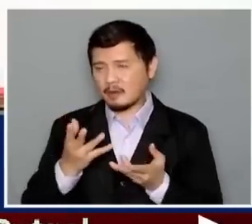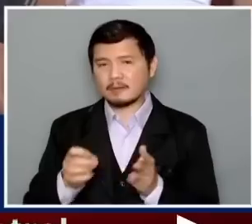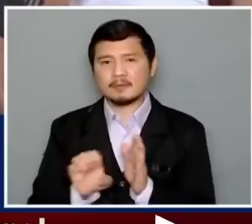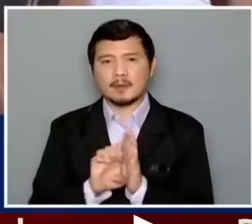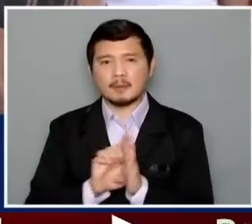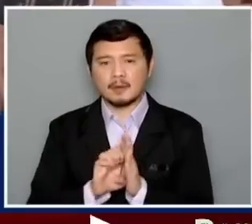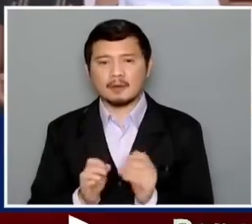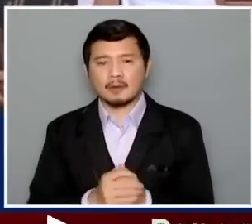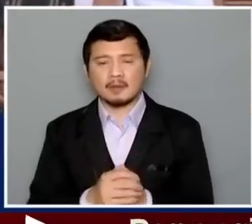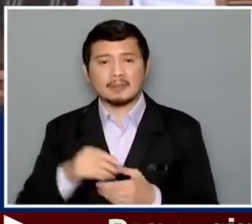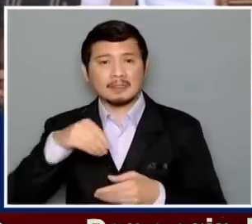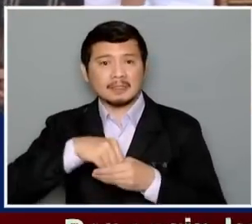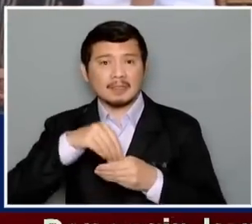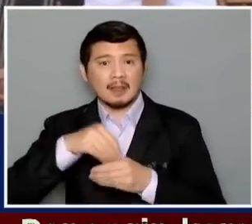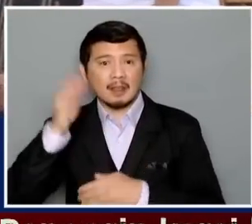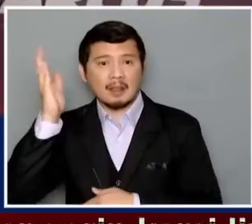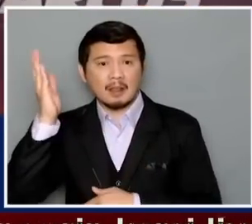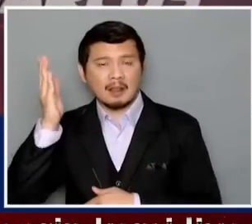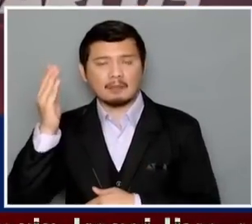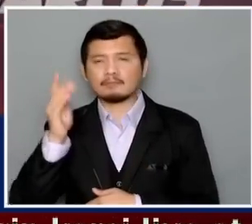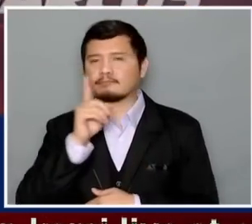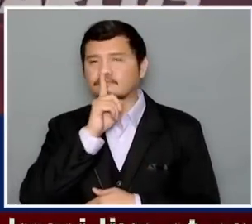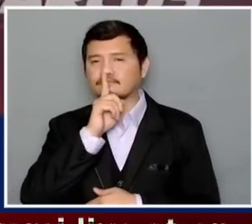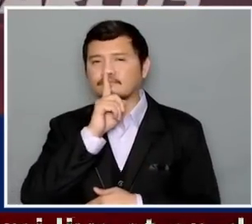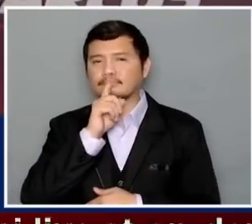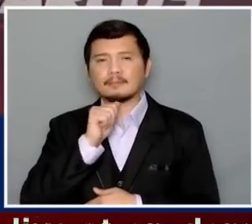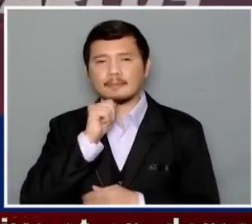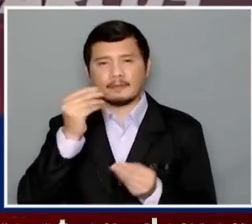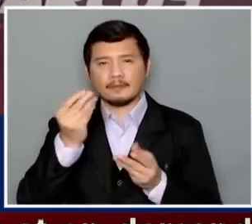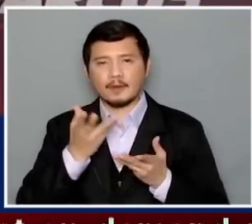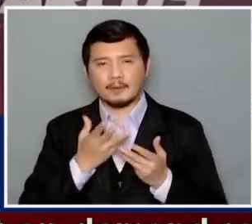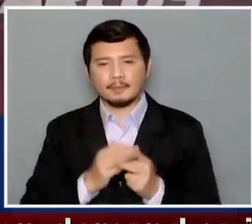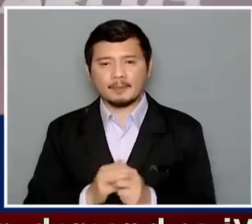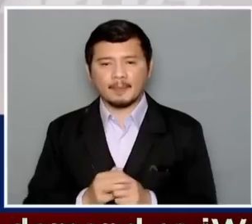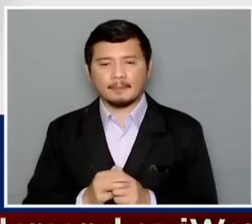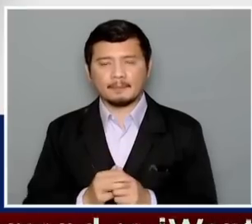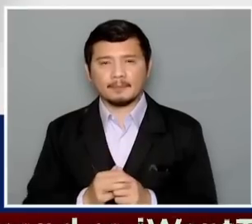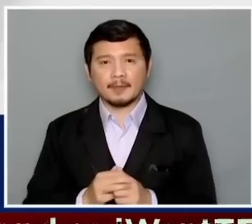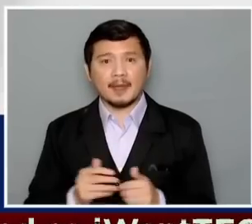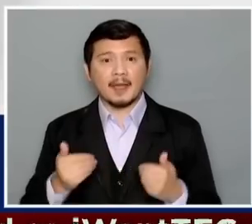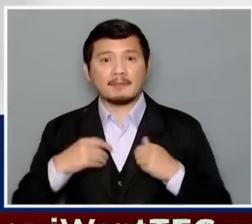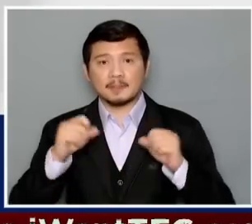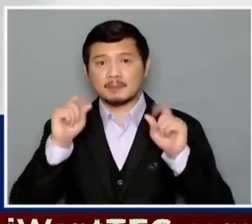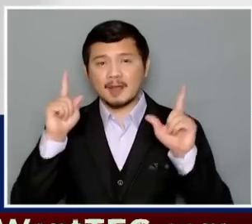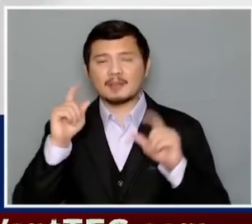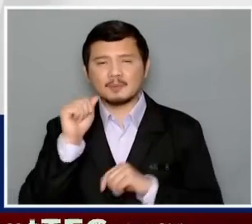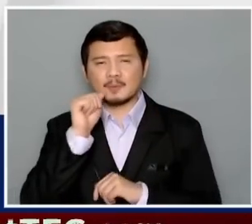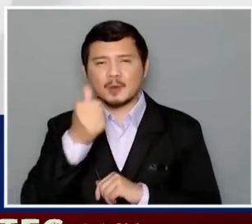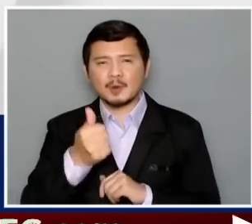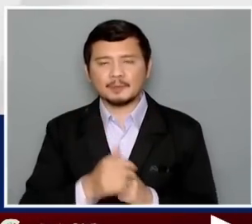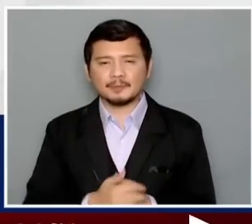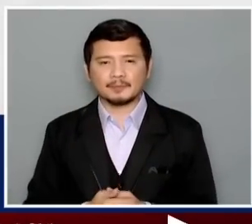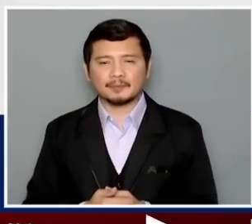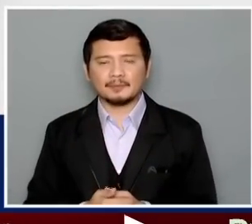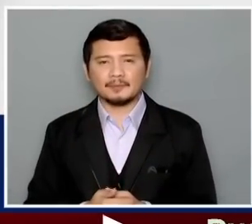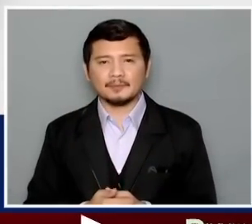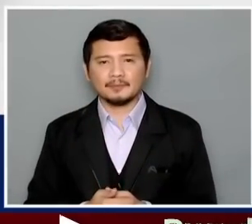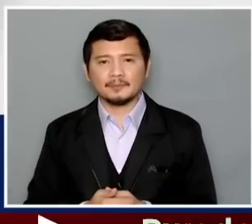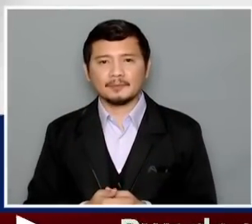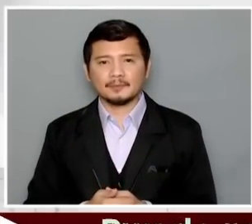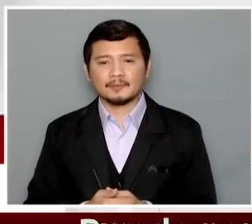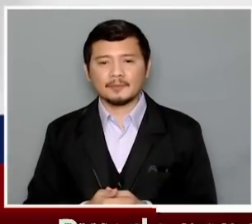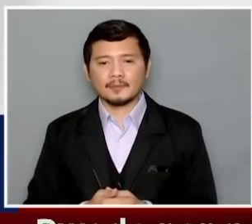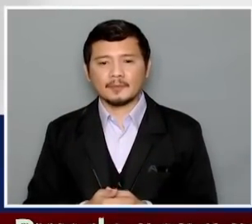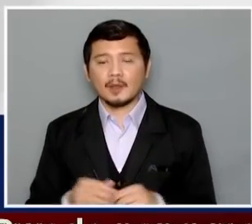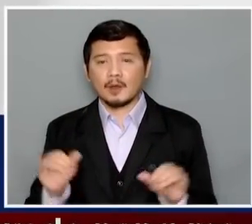magiging laman ng inaugural speech. We don't want to ruin the surprise. Bukas na po. Kabilang naman sa mga bisita bukas, ang mga matataas